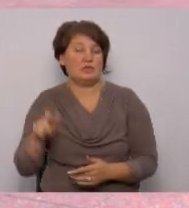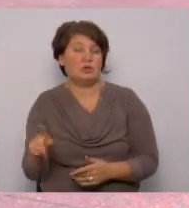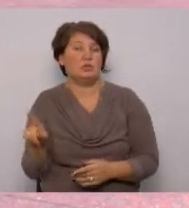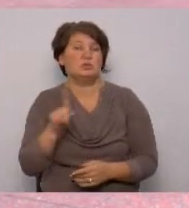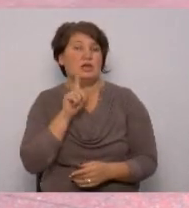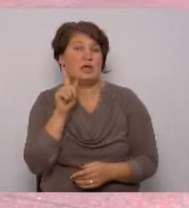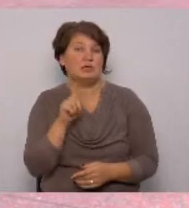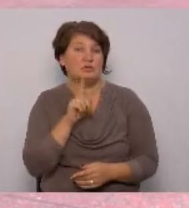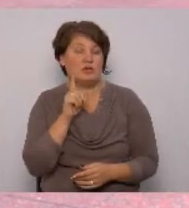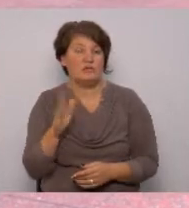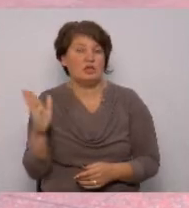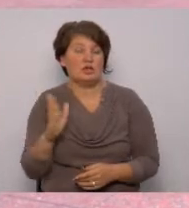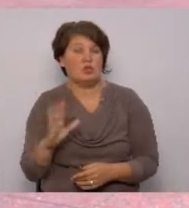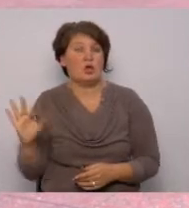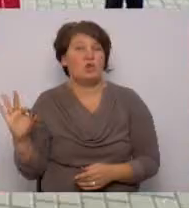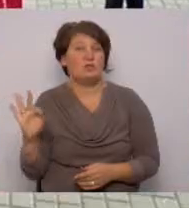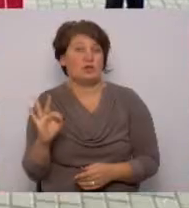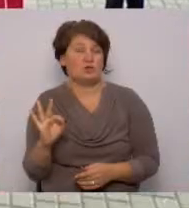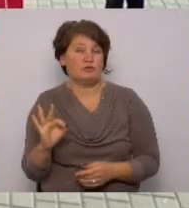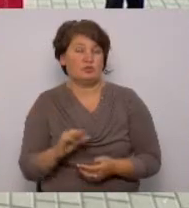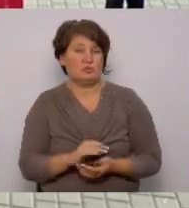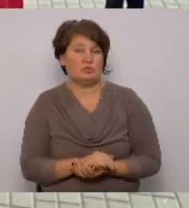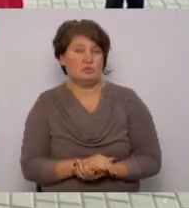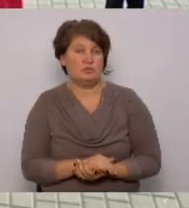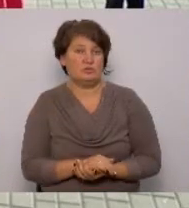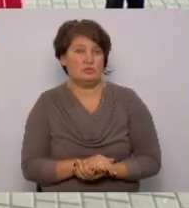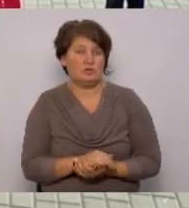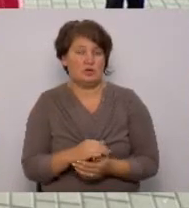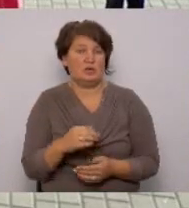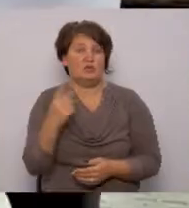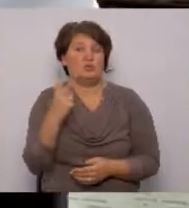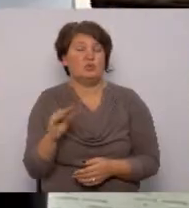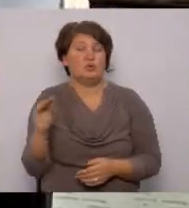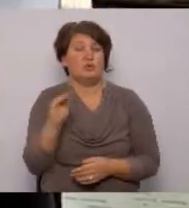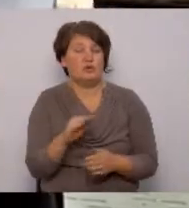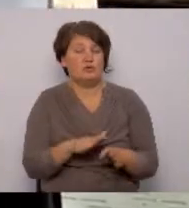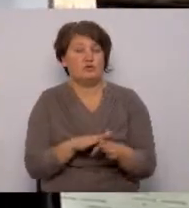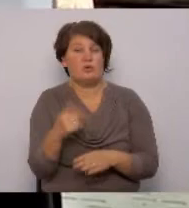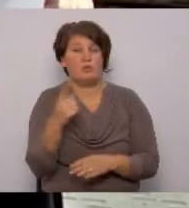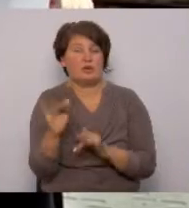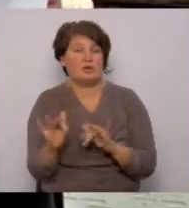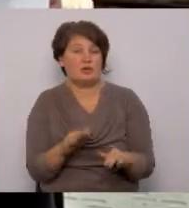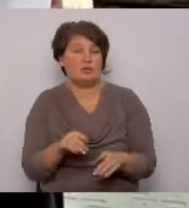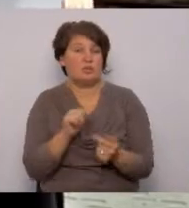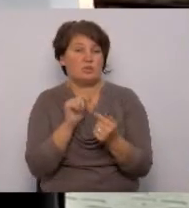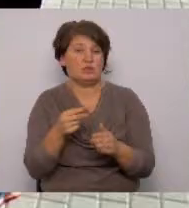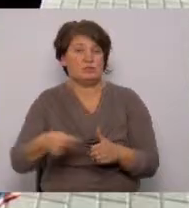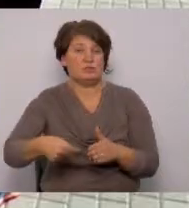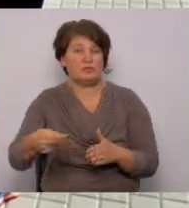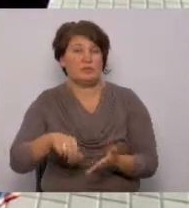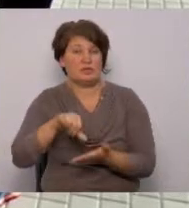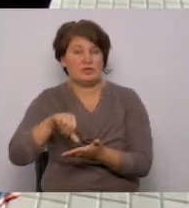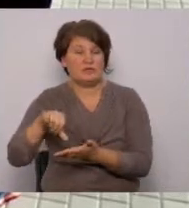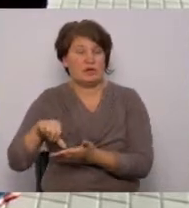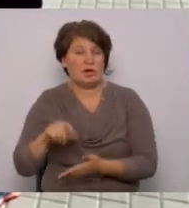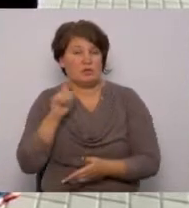Зеленського Володимира Олександровича. Дякую. Нагадаю, 2 жовтня в Івано-Франківську відбулася перша акція проти підписання представниками України